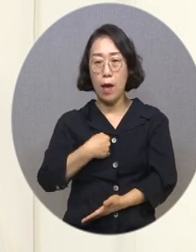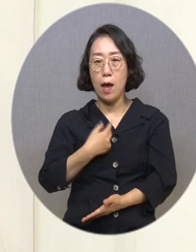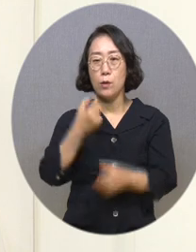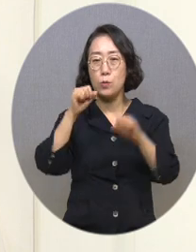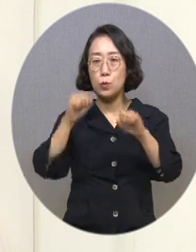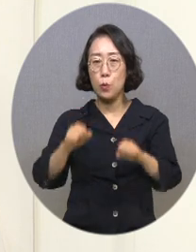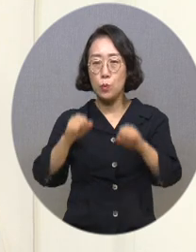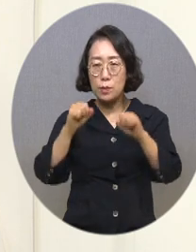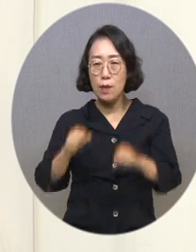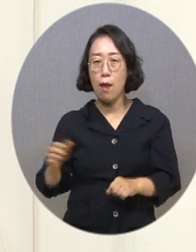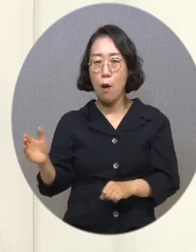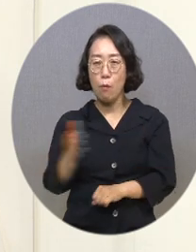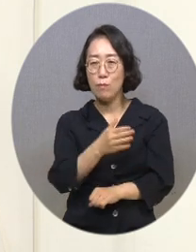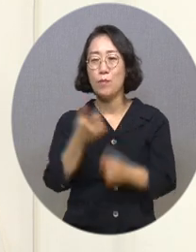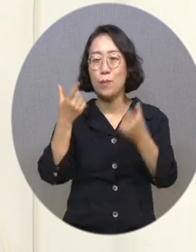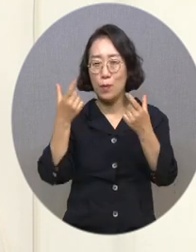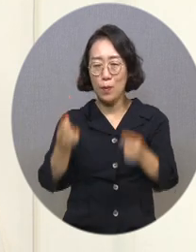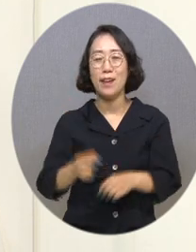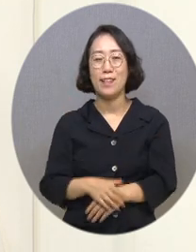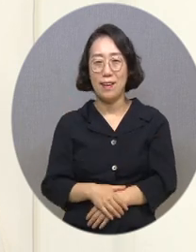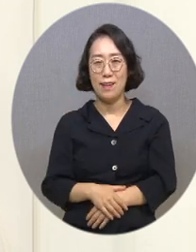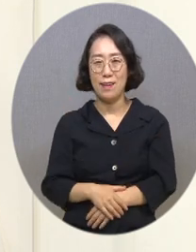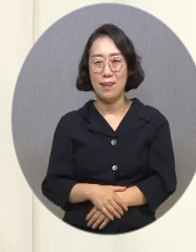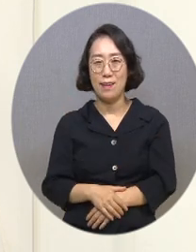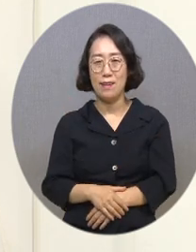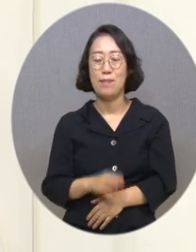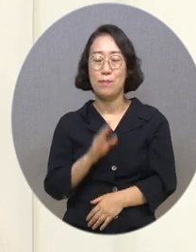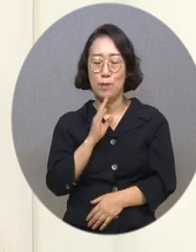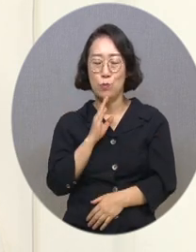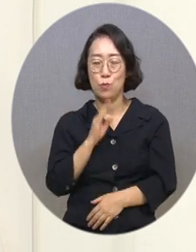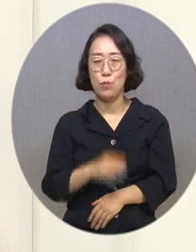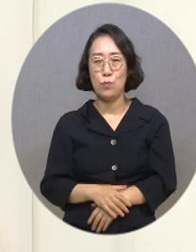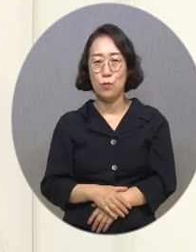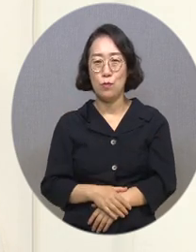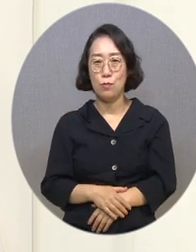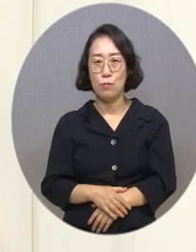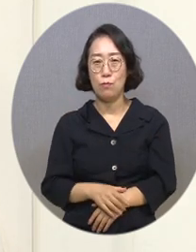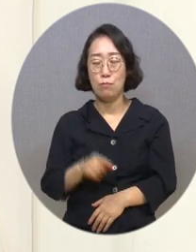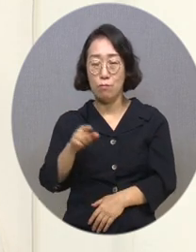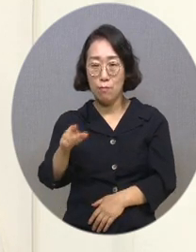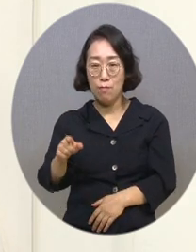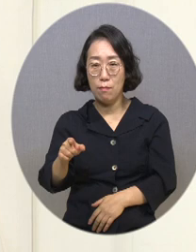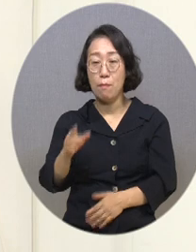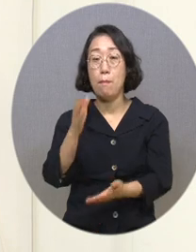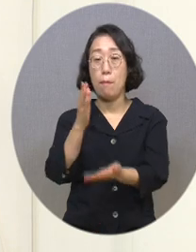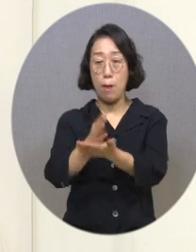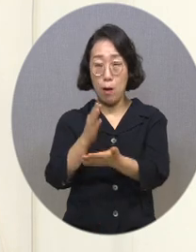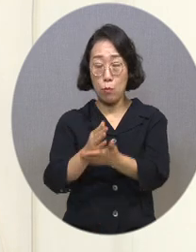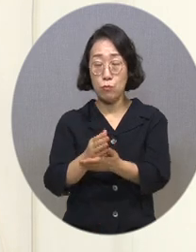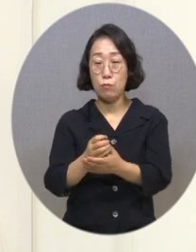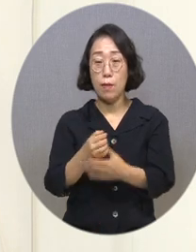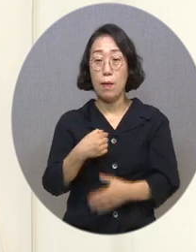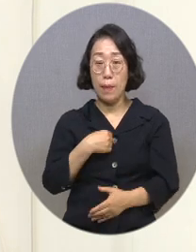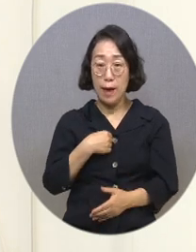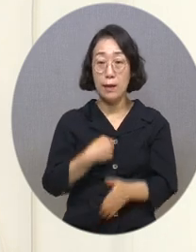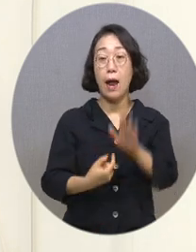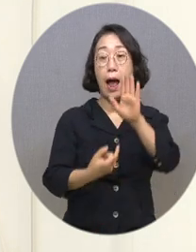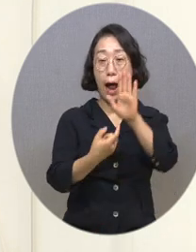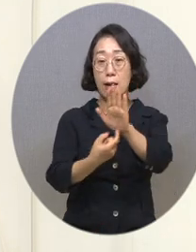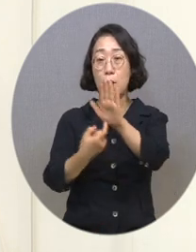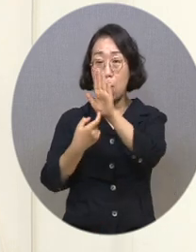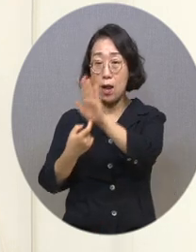않는 사람이다. 그렇게 생각하시면 돼요. 그러면 계속 그렇게 두지 않으시면 되죠. 나를 이